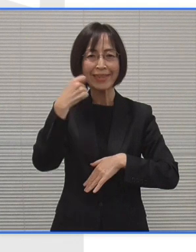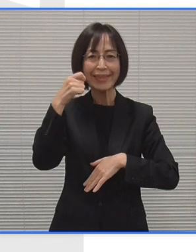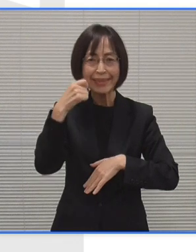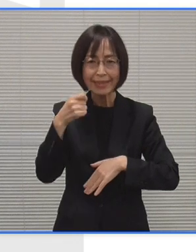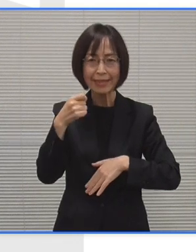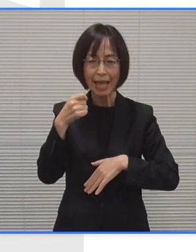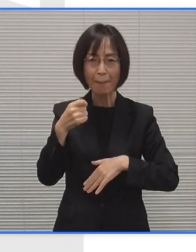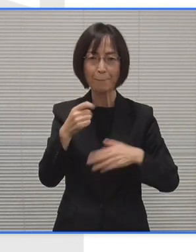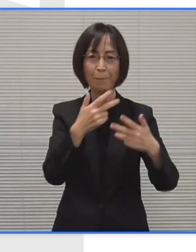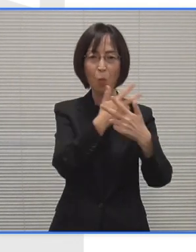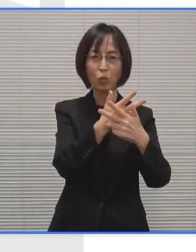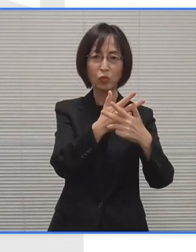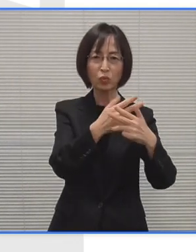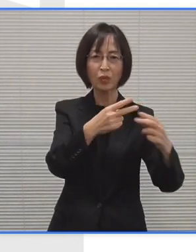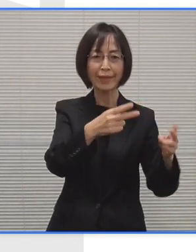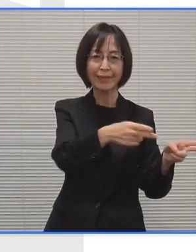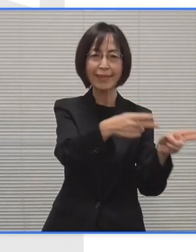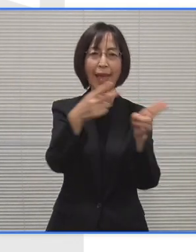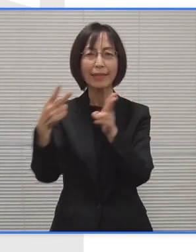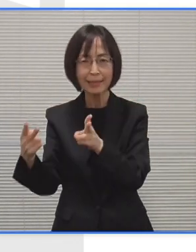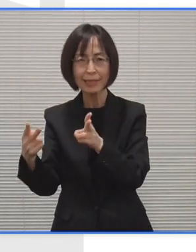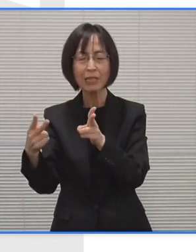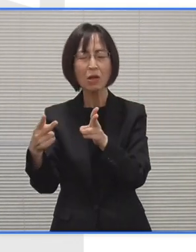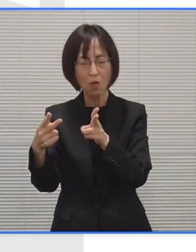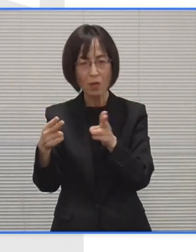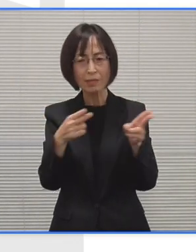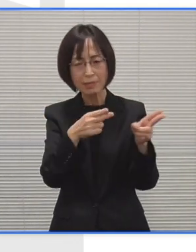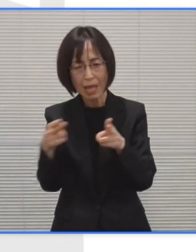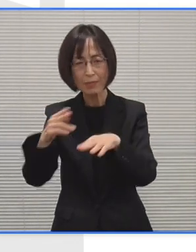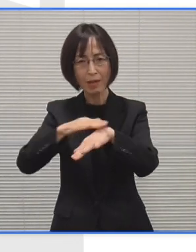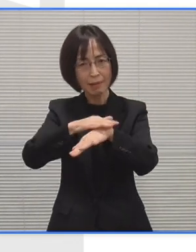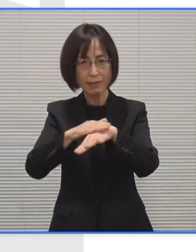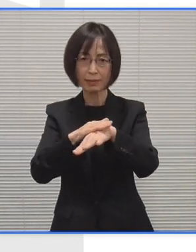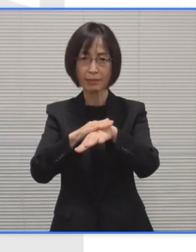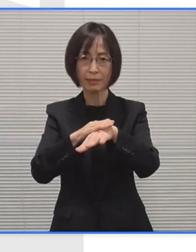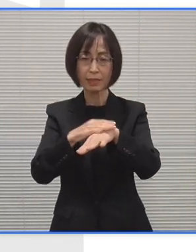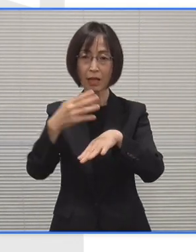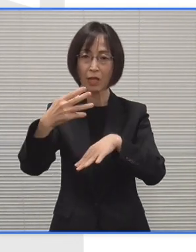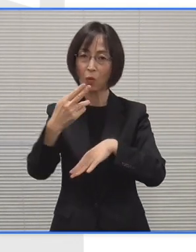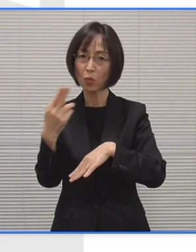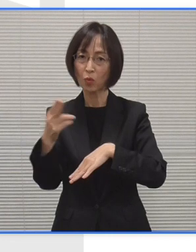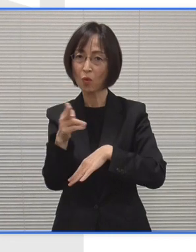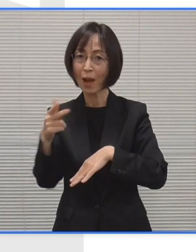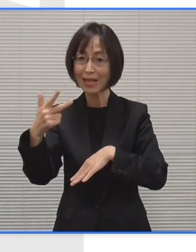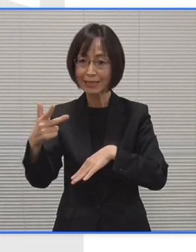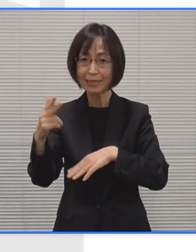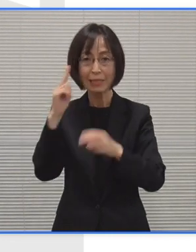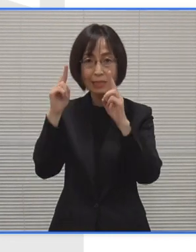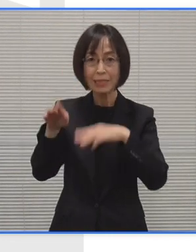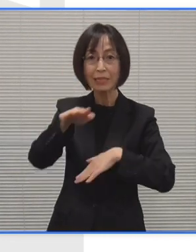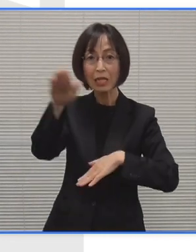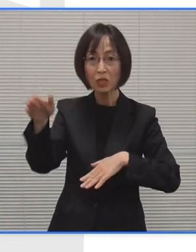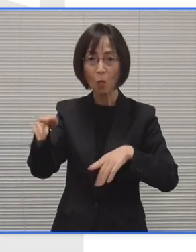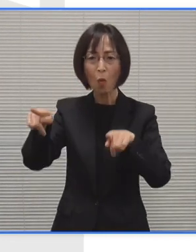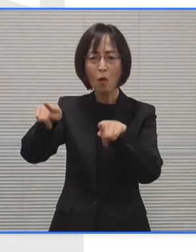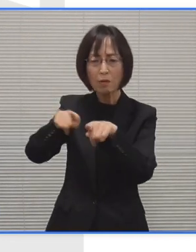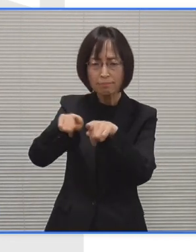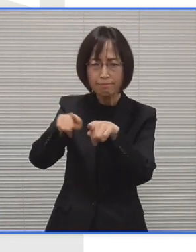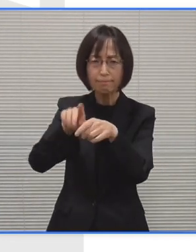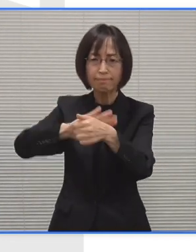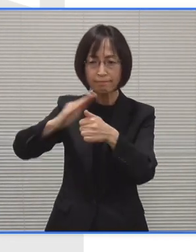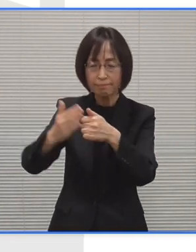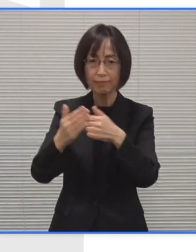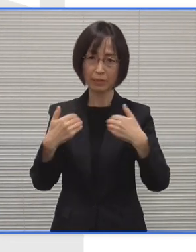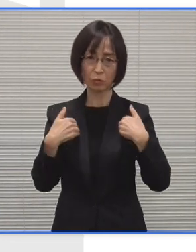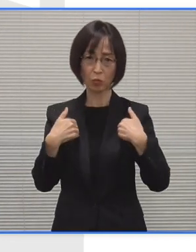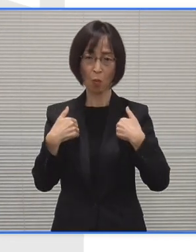備というのは大きいポイントになりまして、ヨドバシさんとも非常にこう連携しなければできないこと